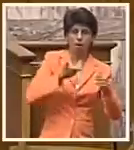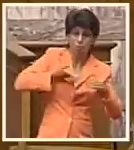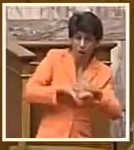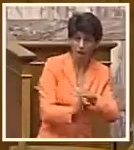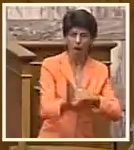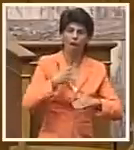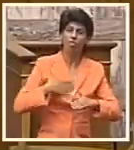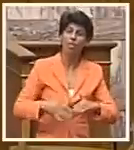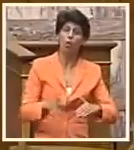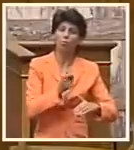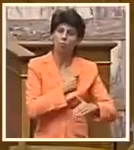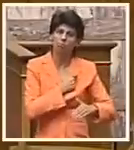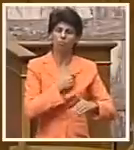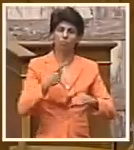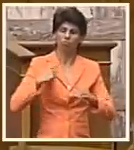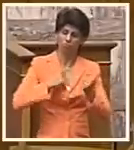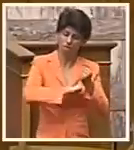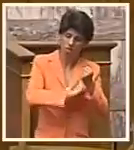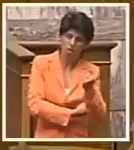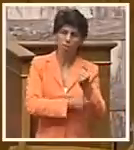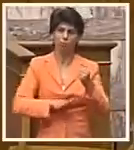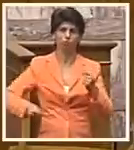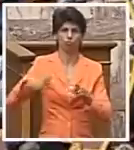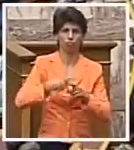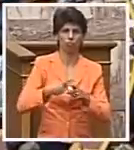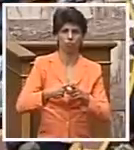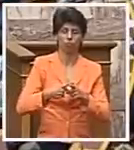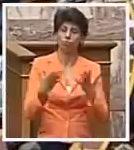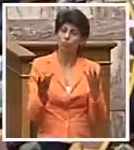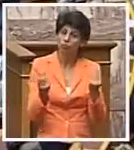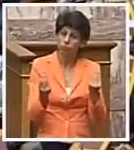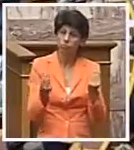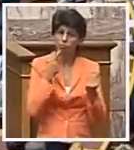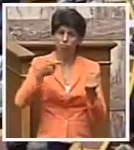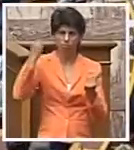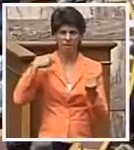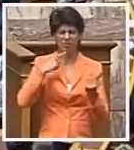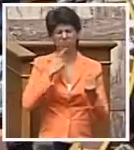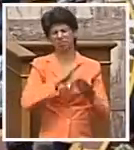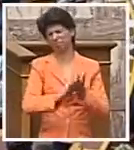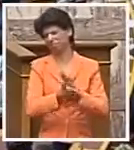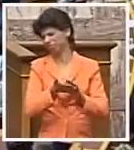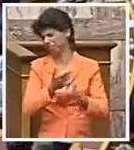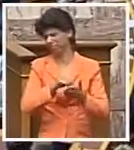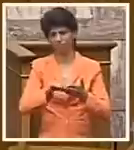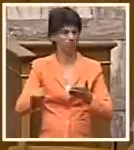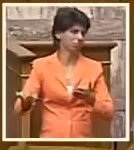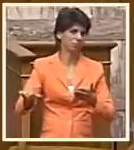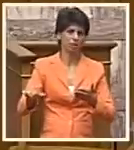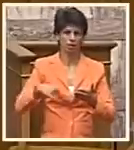δυνάμεις του έθνους μας. Είναι πολλοί αυτοί που πέρσι μας είχαν ξεγράψει. Τους